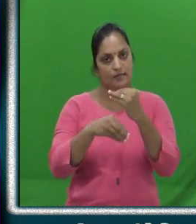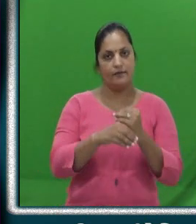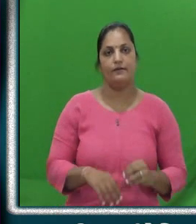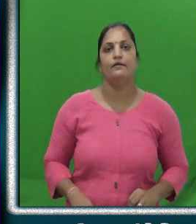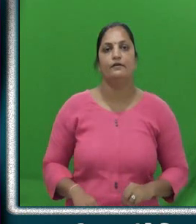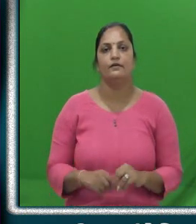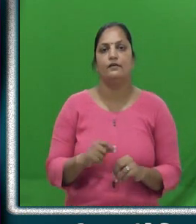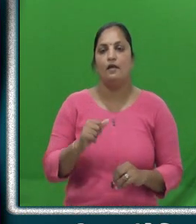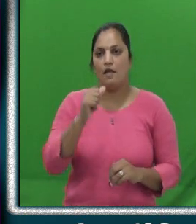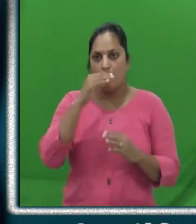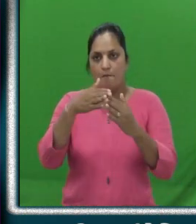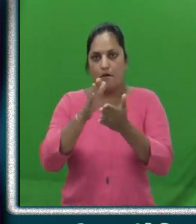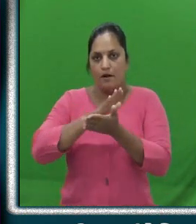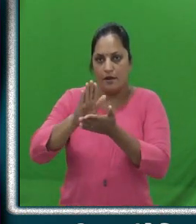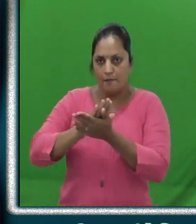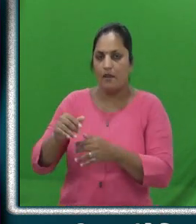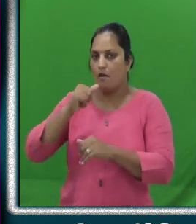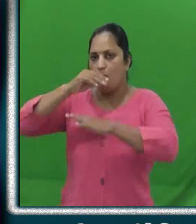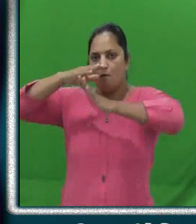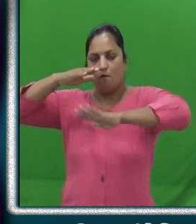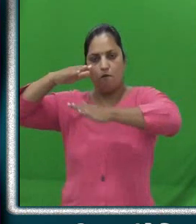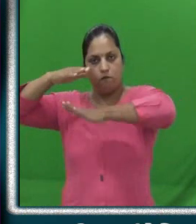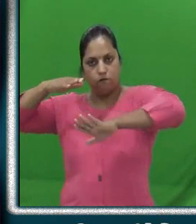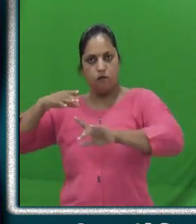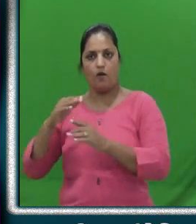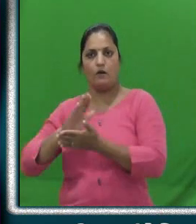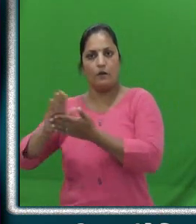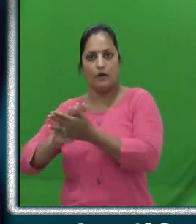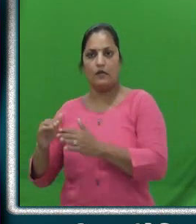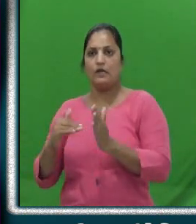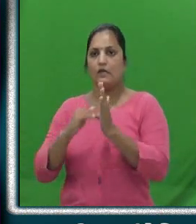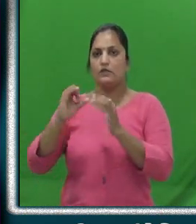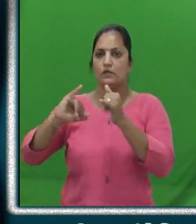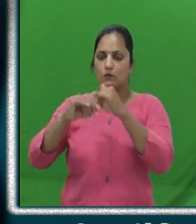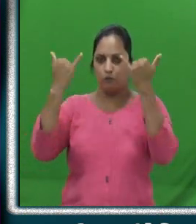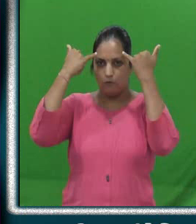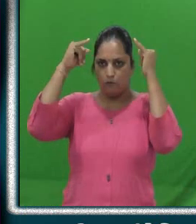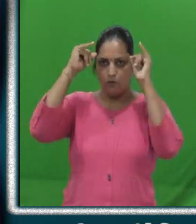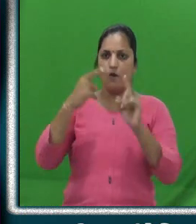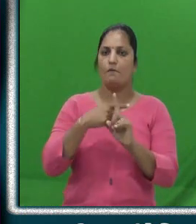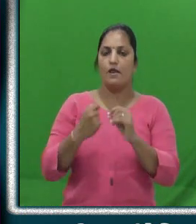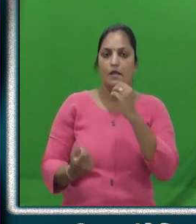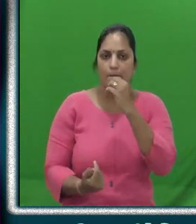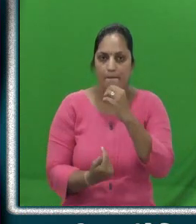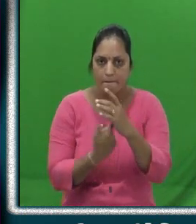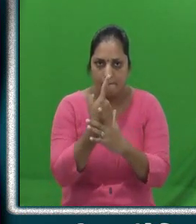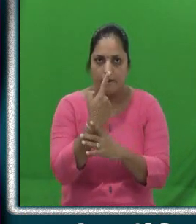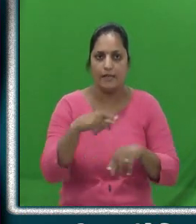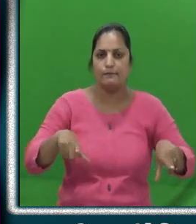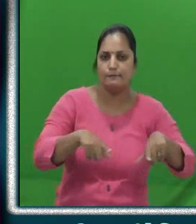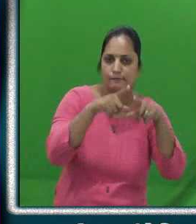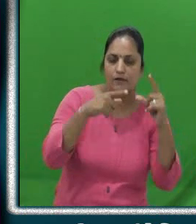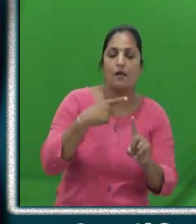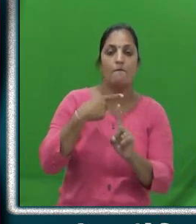ટીમ ક્લીન્સ લેક્સ, બીચીસ એન્ડ ઝૂઝ, બરાબર? પ્લાન્ટ્સ, ટ્રીઝ,